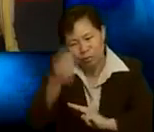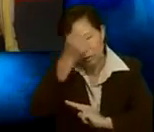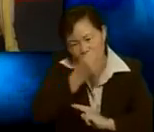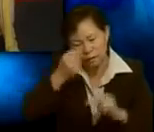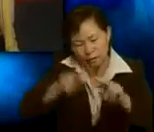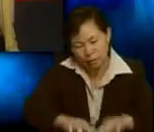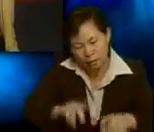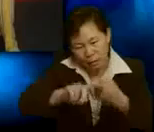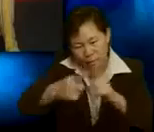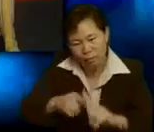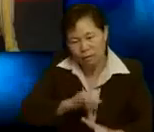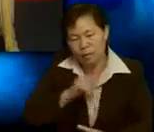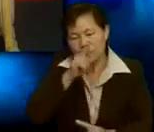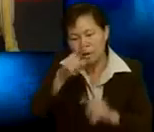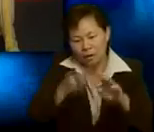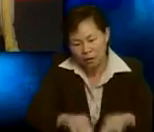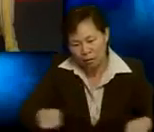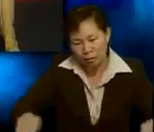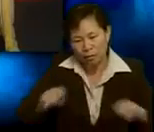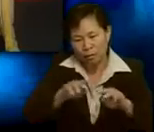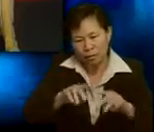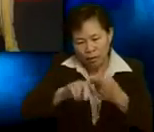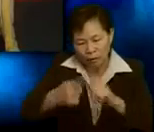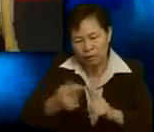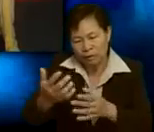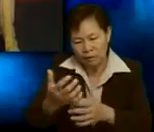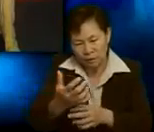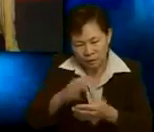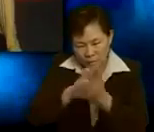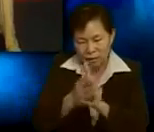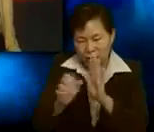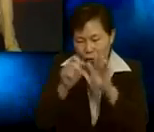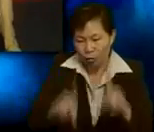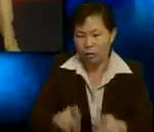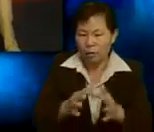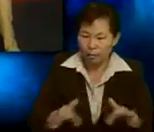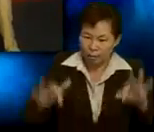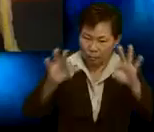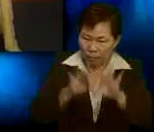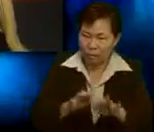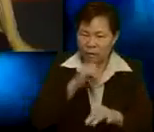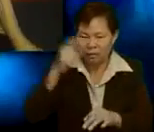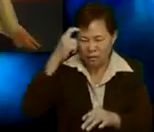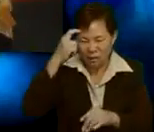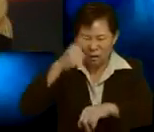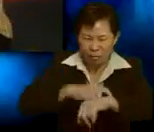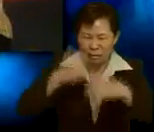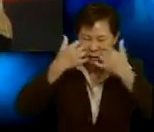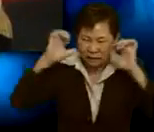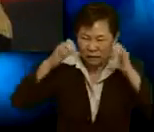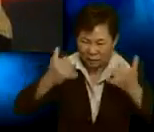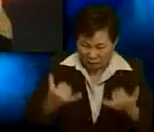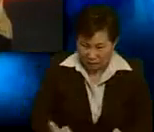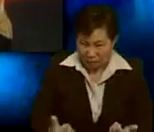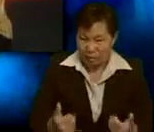sikap kawan-kawan. Saya pasti kawan-kawan dapat menjadi seorang yang berguna. Sungguh saya tak sangka pada zaman yang begitu canggih